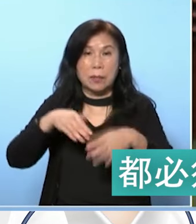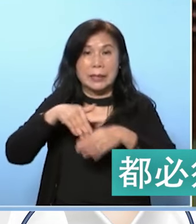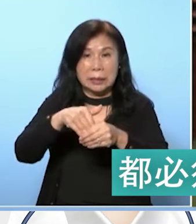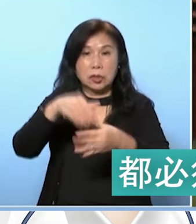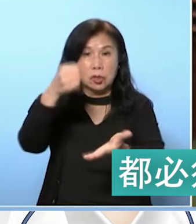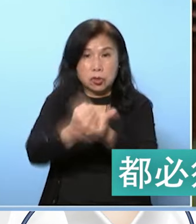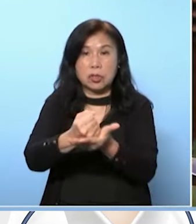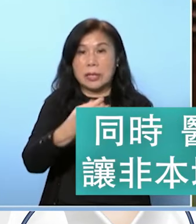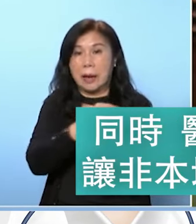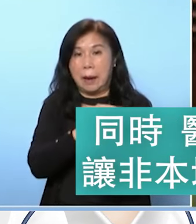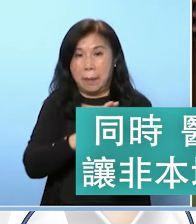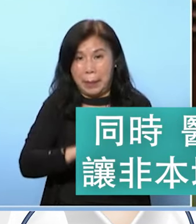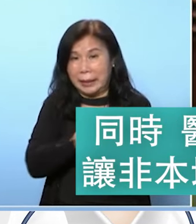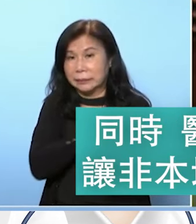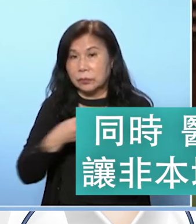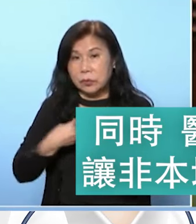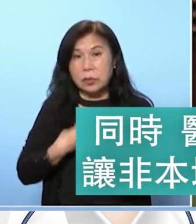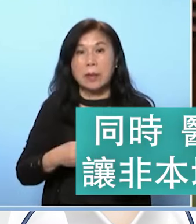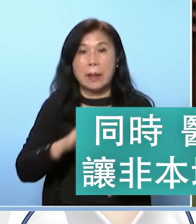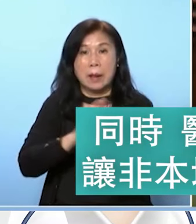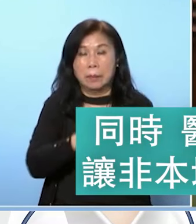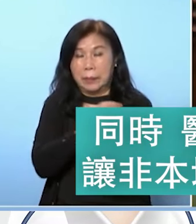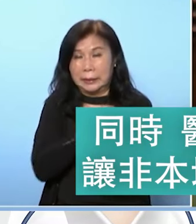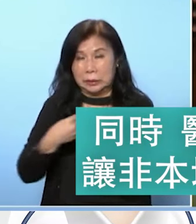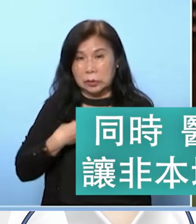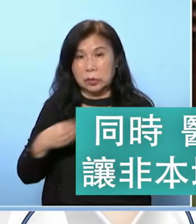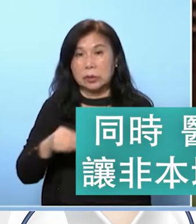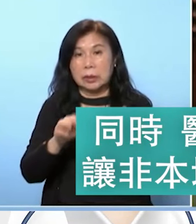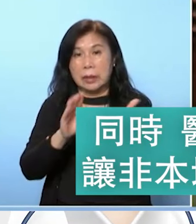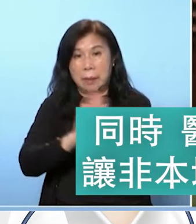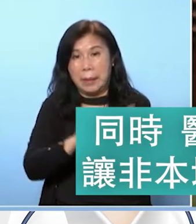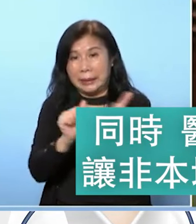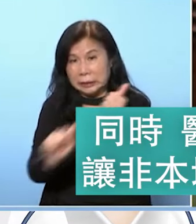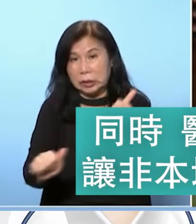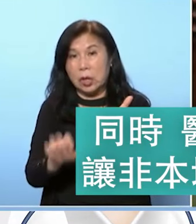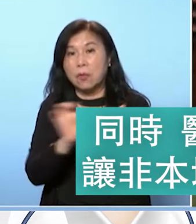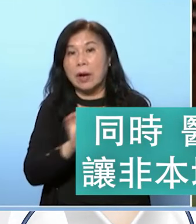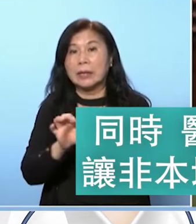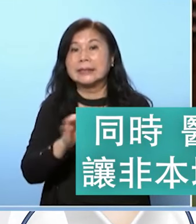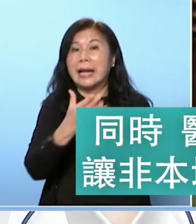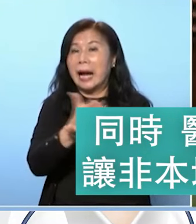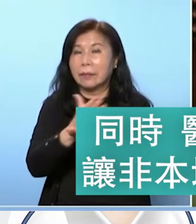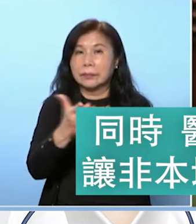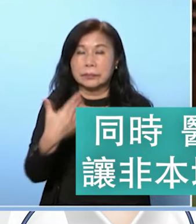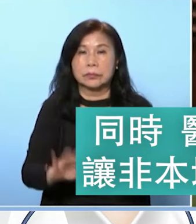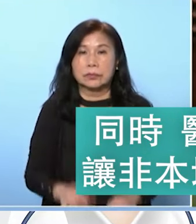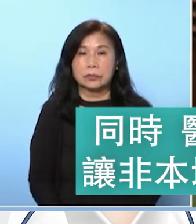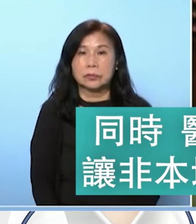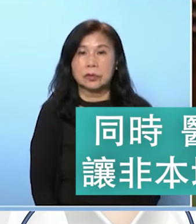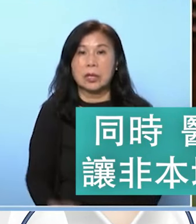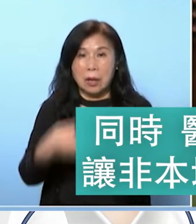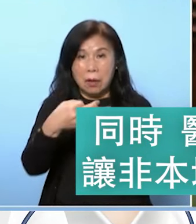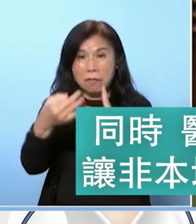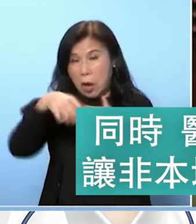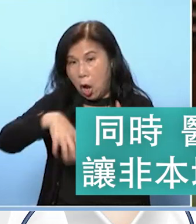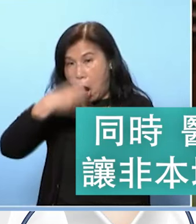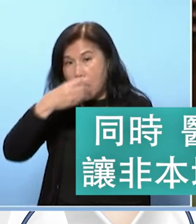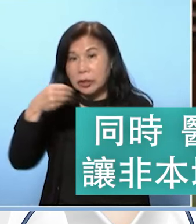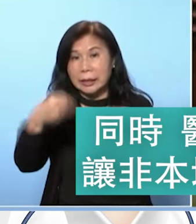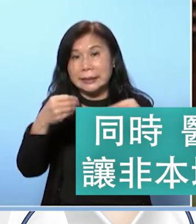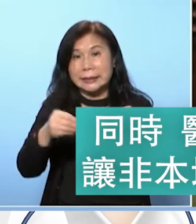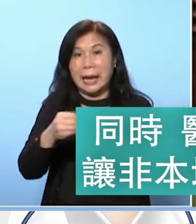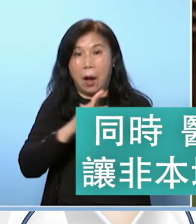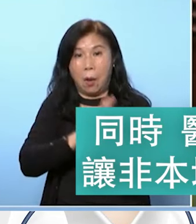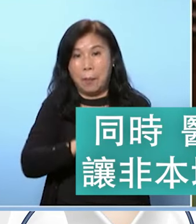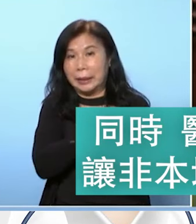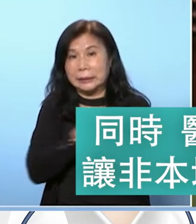生。同時，醫委會每年定期舉辦執業資格試，讓非本地培訓醫生在